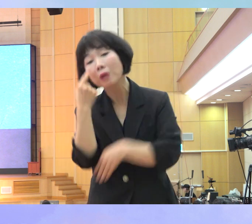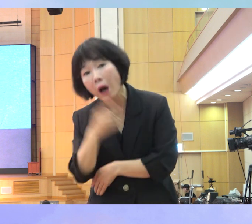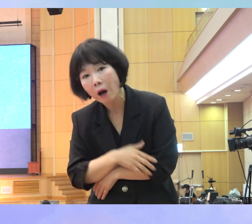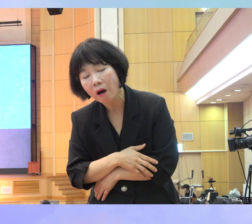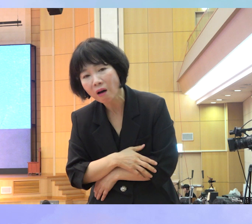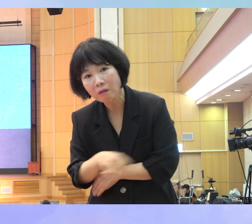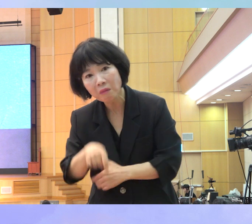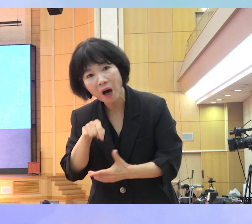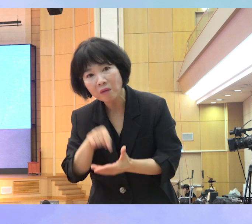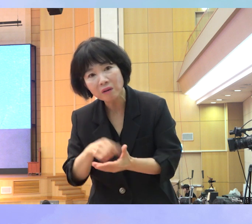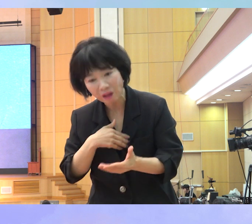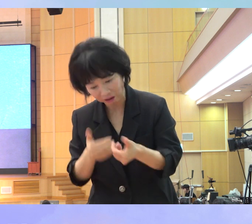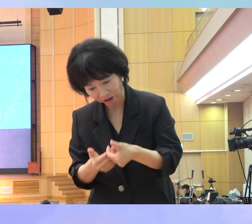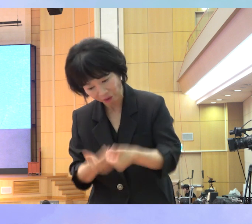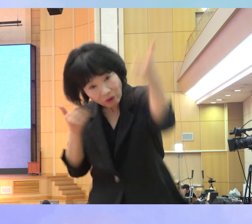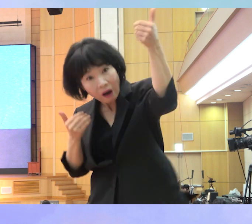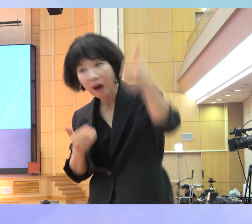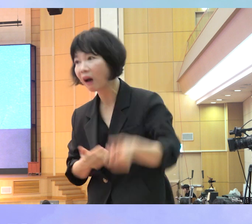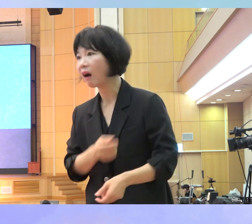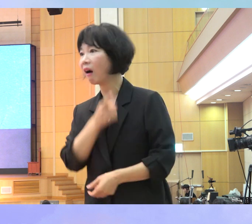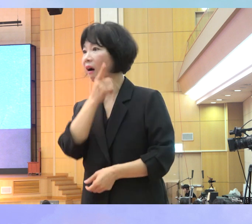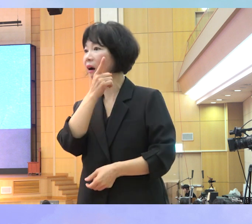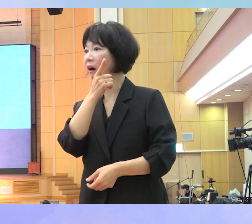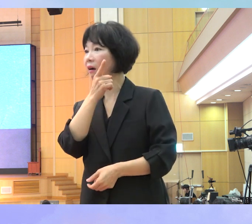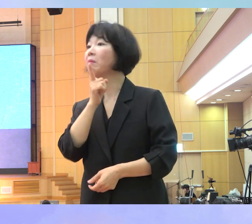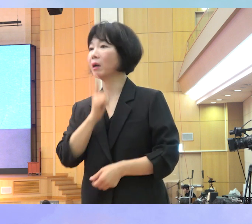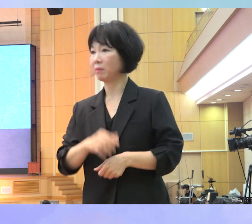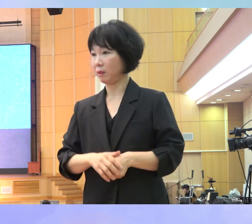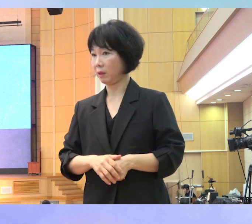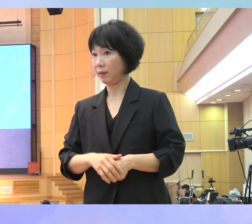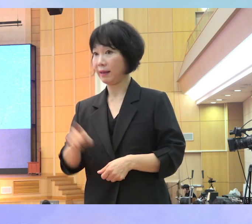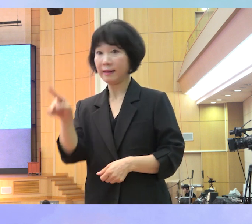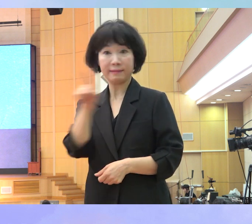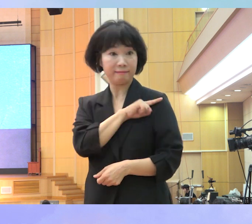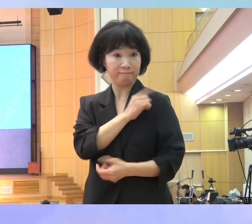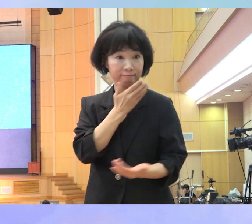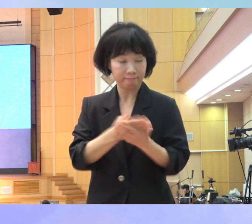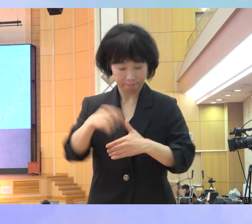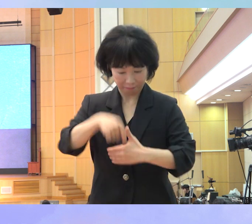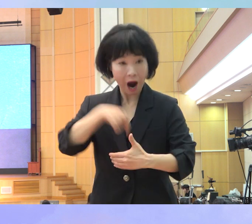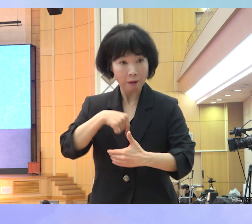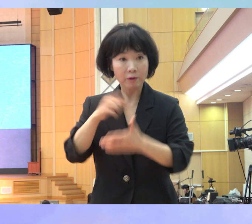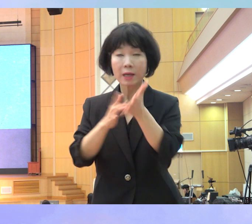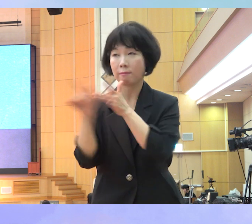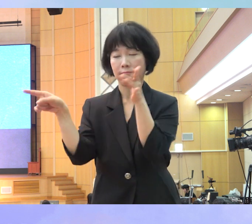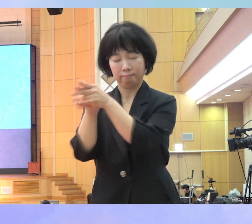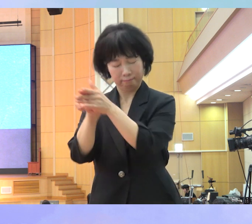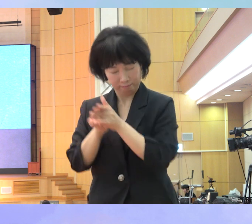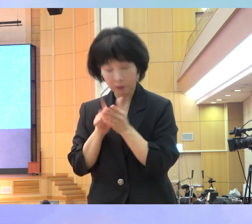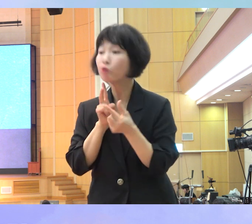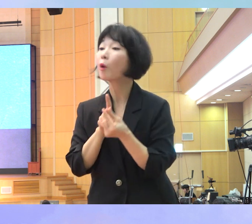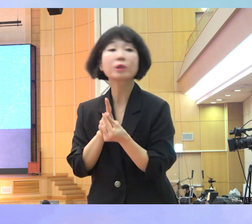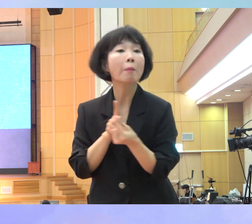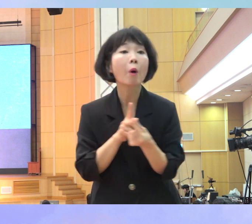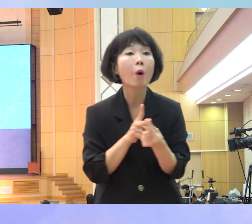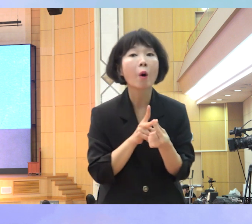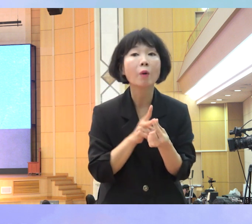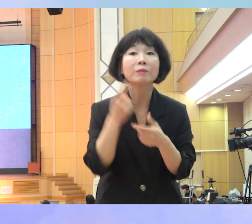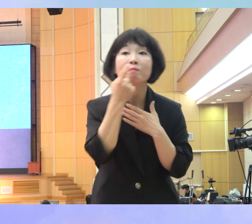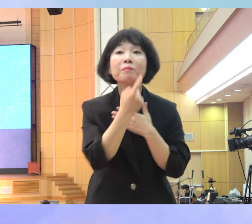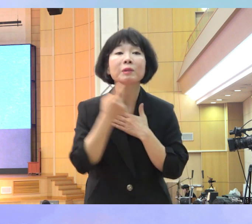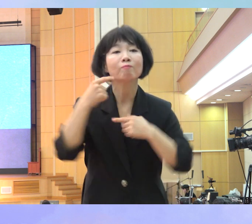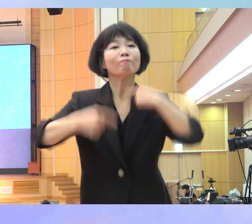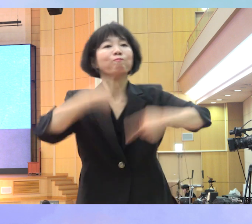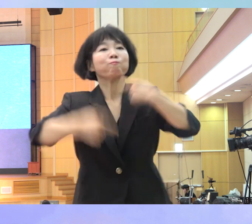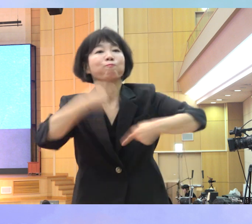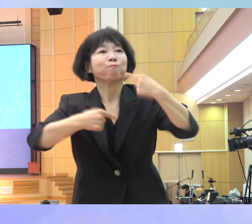그래서 여러분, 일단 마음에서 믿어지는 게 먼저고 그 다음에 입으로 시인하는 거예요. 그래야